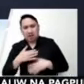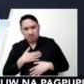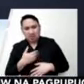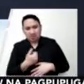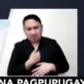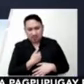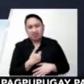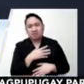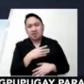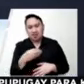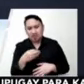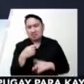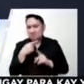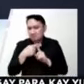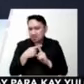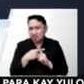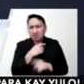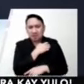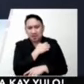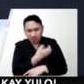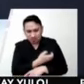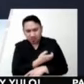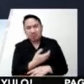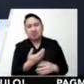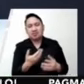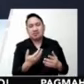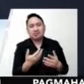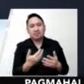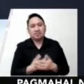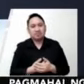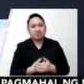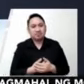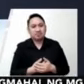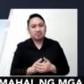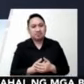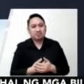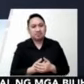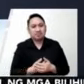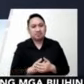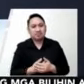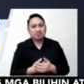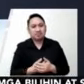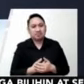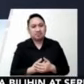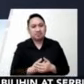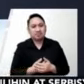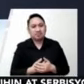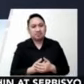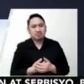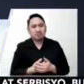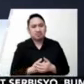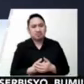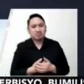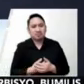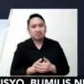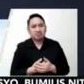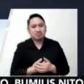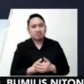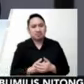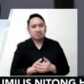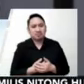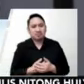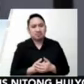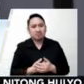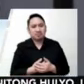yung ah nakukuha ko d dahil kumbaga rewarding yung pakiramdam na nagampanan mo lahat ng mga mga task mo n araw